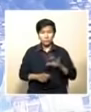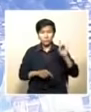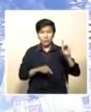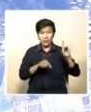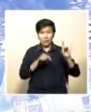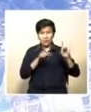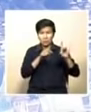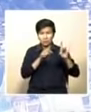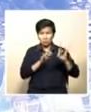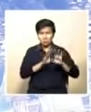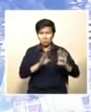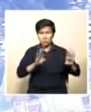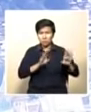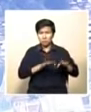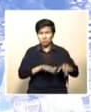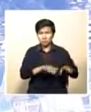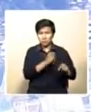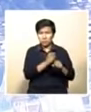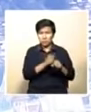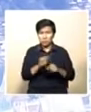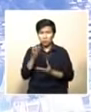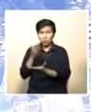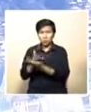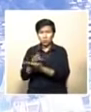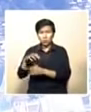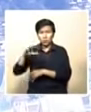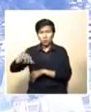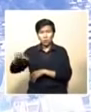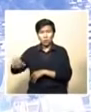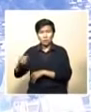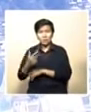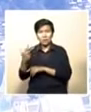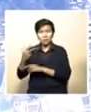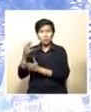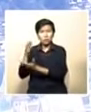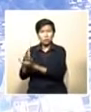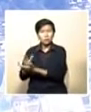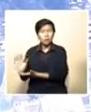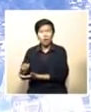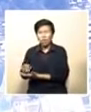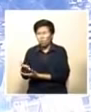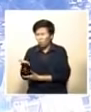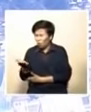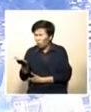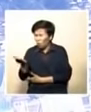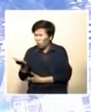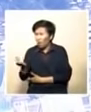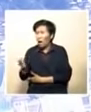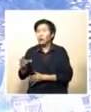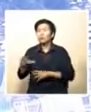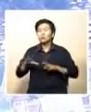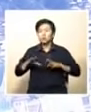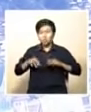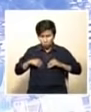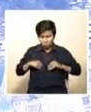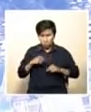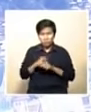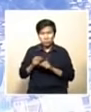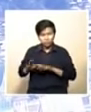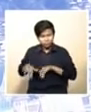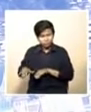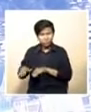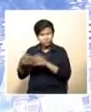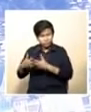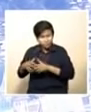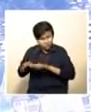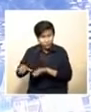ใหม่ตั้งแต่วันนี้5โมงเย็นวันนี้เราจะใช้บริการของบริษัทไปรษณีย์ไทย